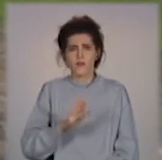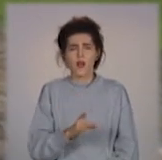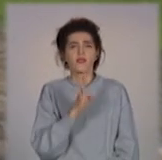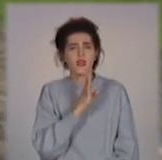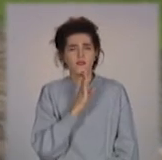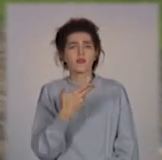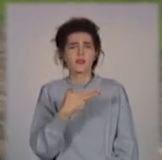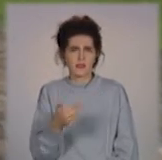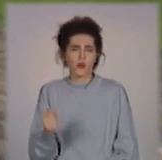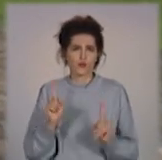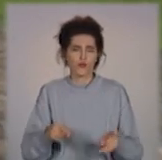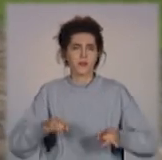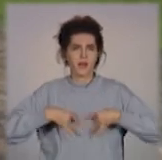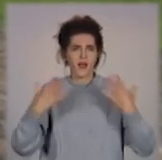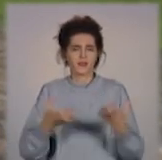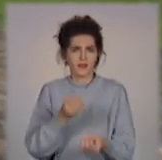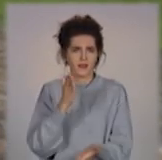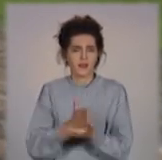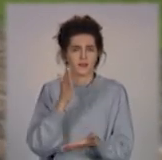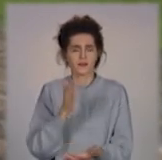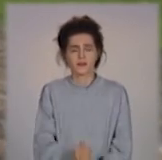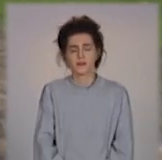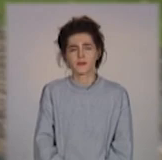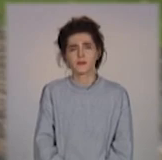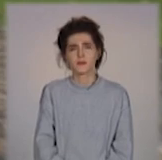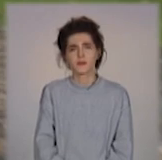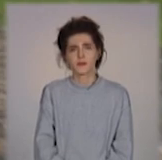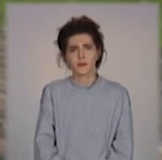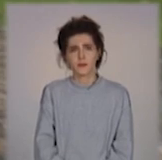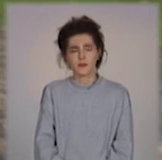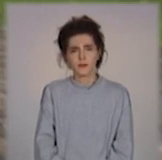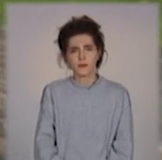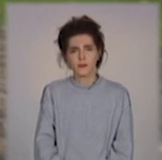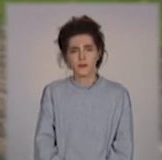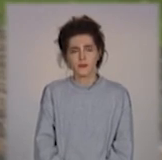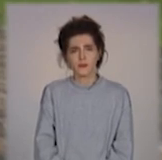забудьте привітати їх зі святом. Валерія Семічихіна, Артем Крабецький, телеканал «Донбас».